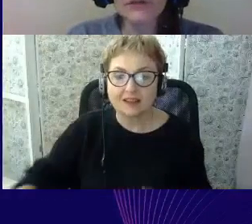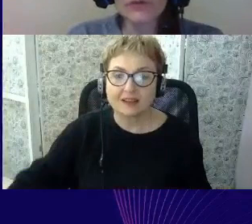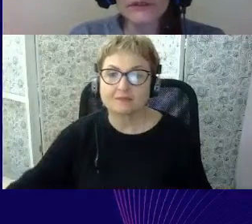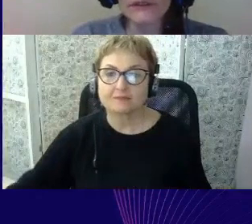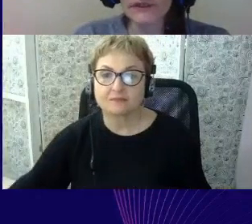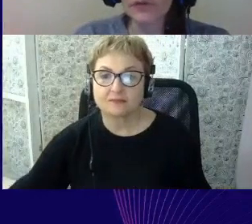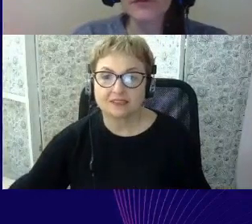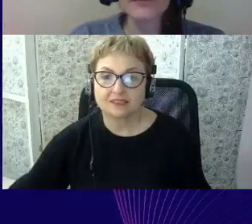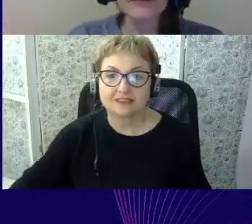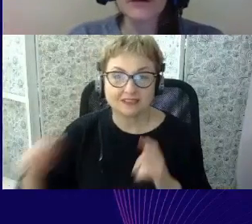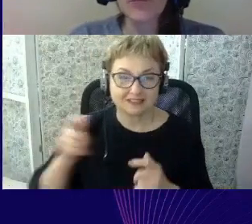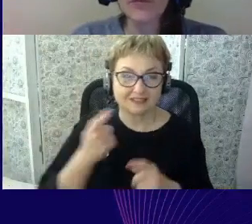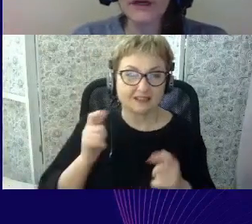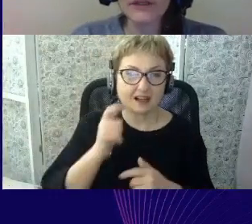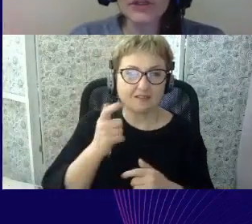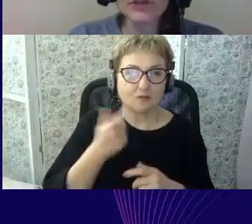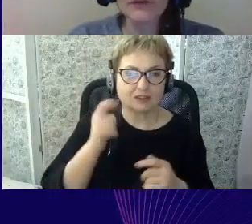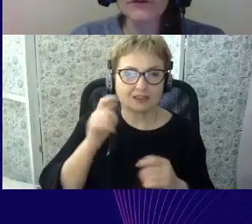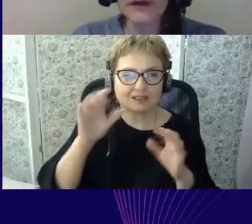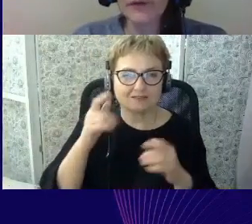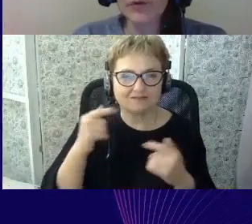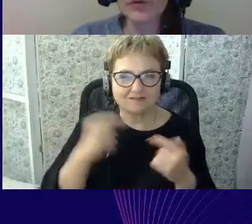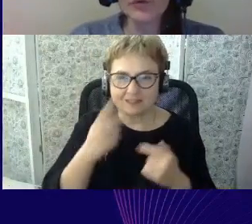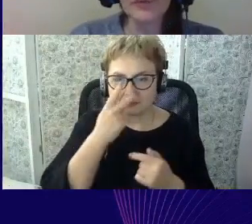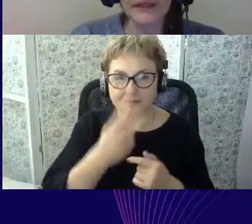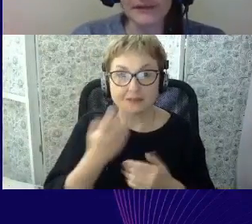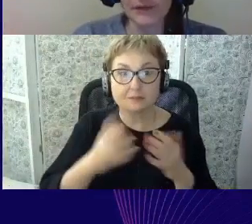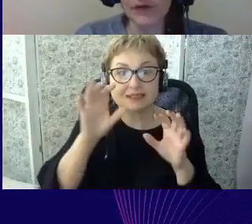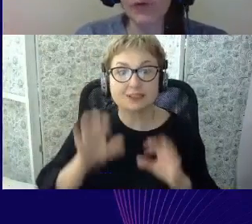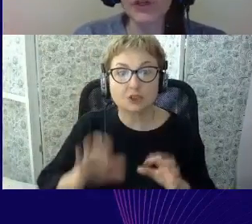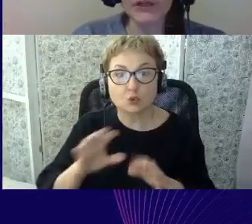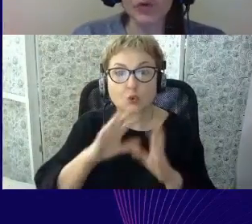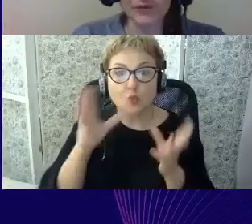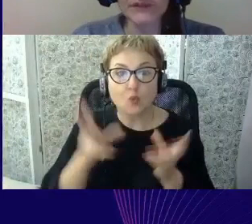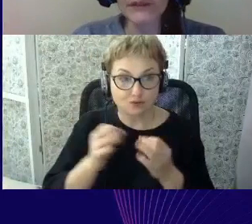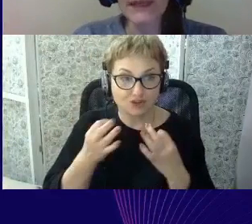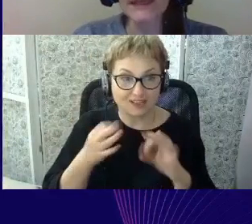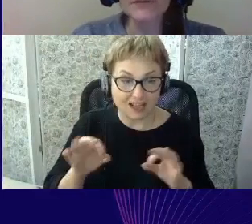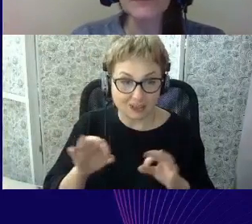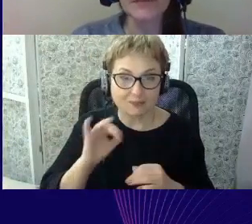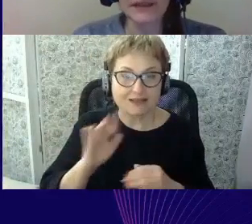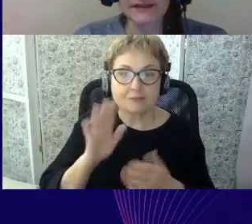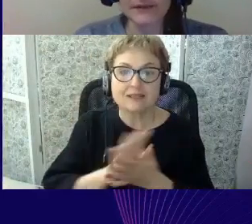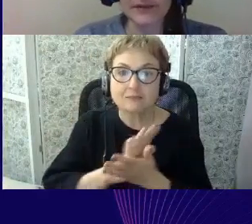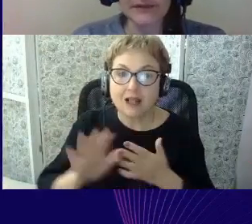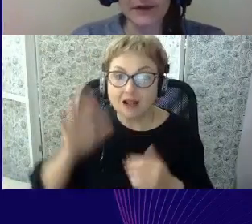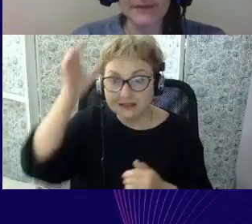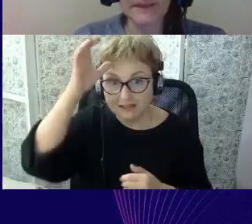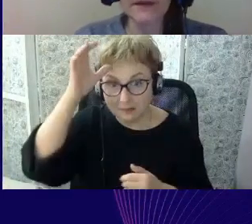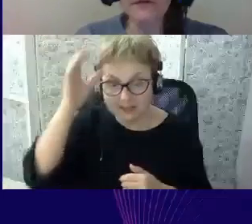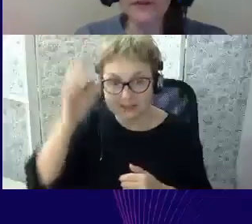положению Конституции, с которыми вы все знакомы, конечно же, мы говорим о двух принципах: общедоступность и